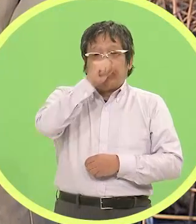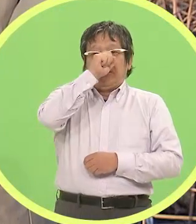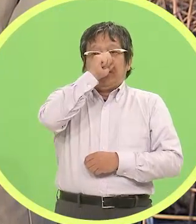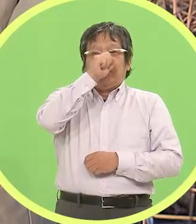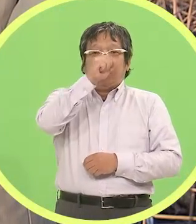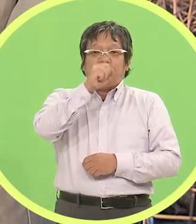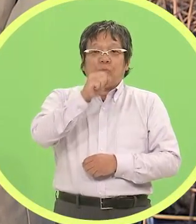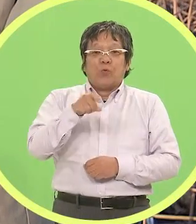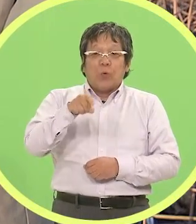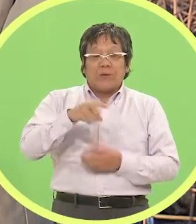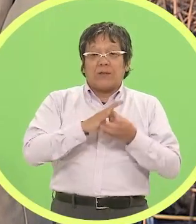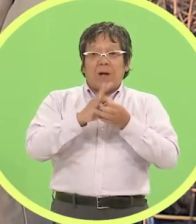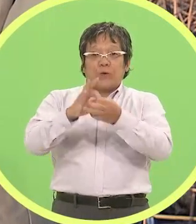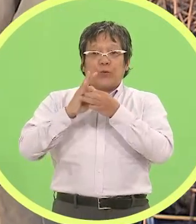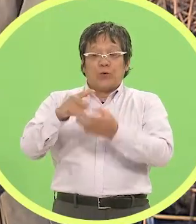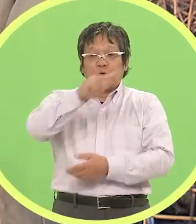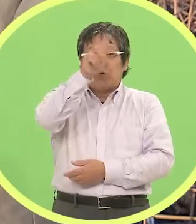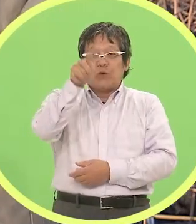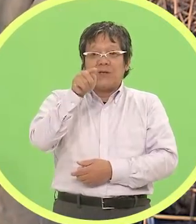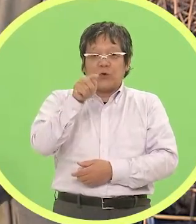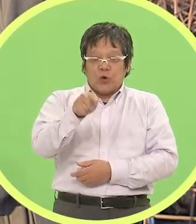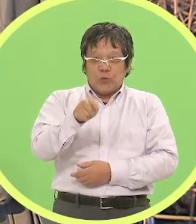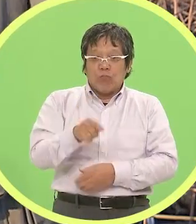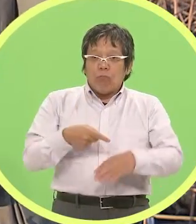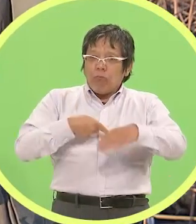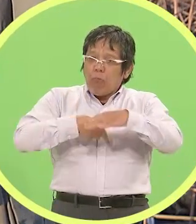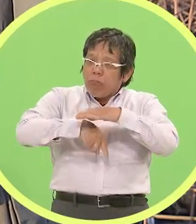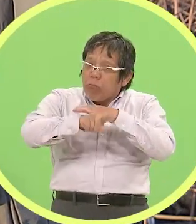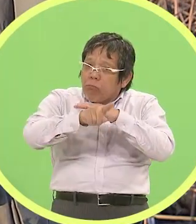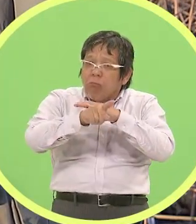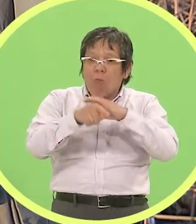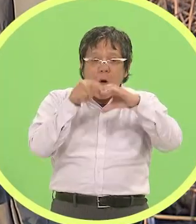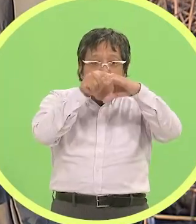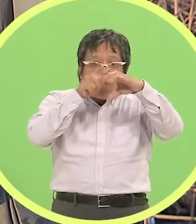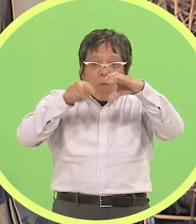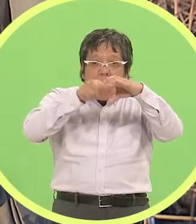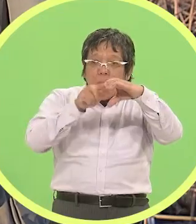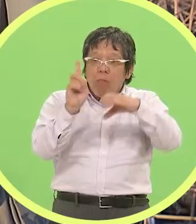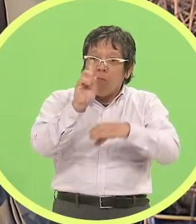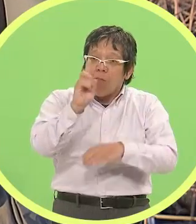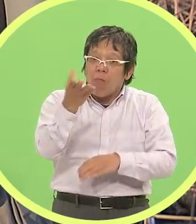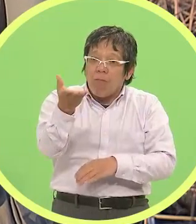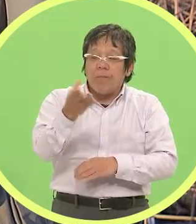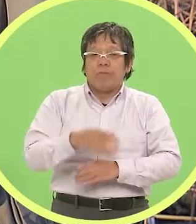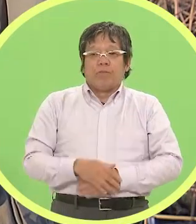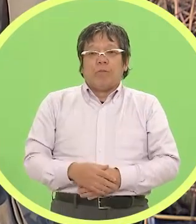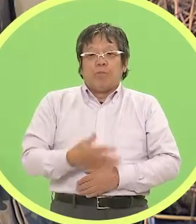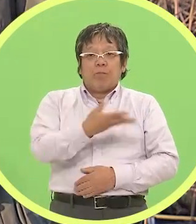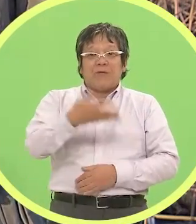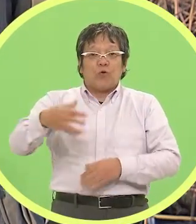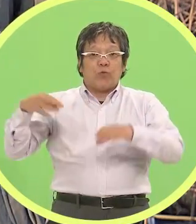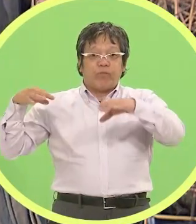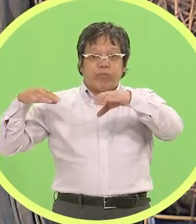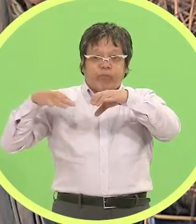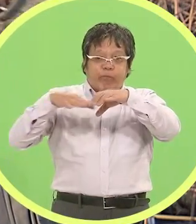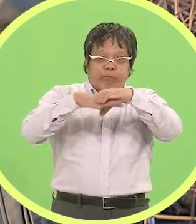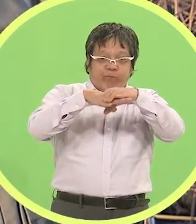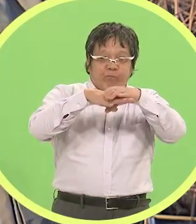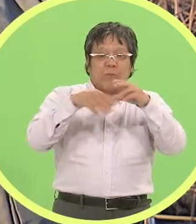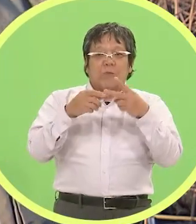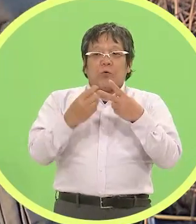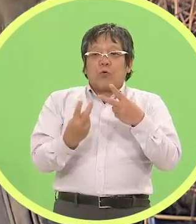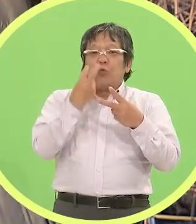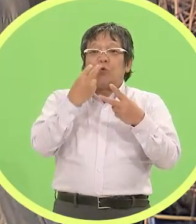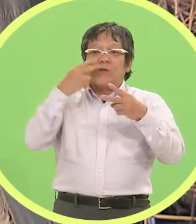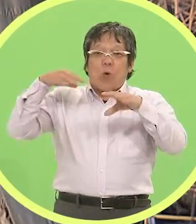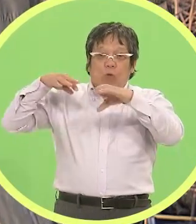ではレンコンに関するクエスチョン。レンコンにはなぜ穴が開いているんでしょう、はい、1. 水を通すため、 2. 空